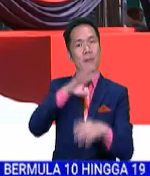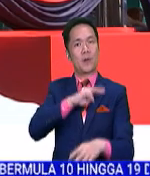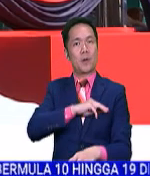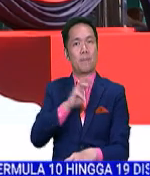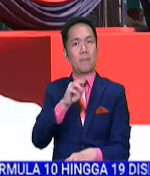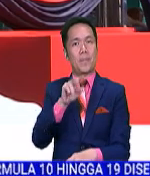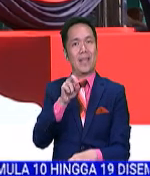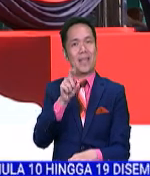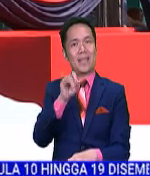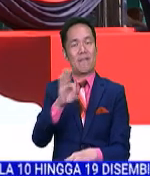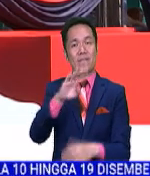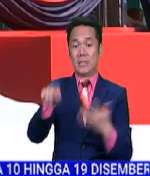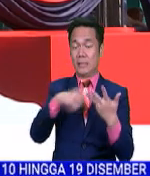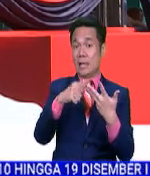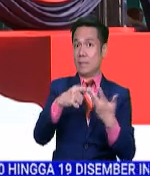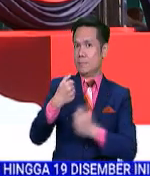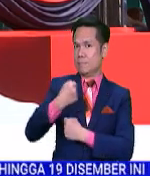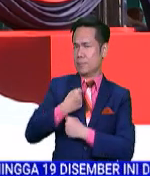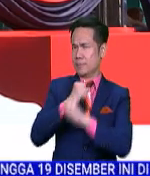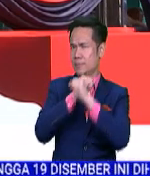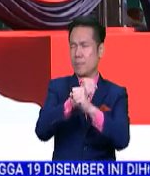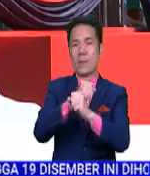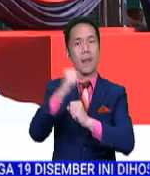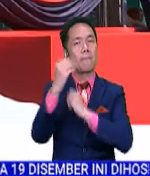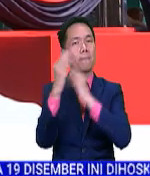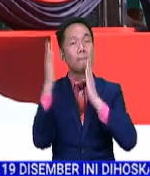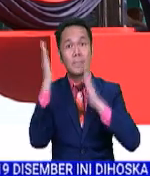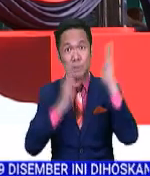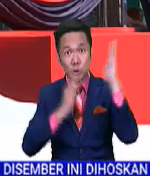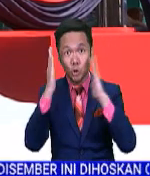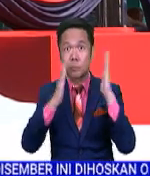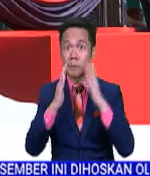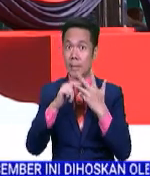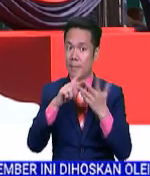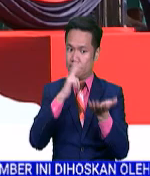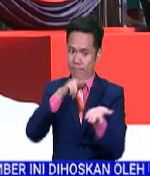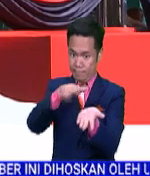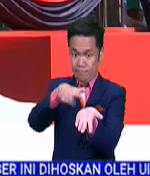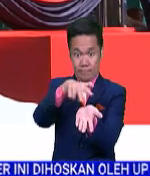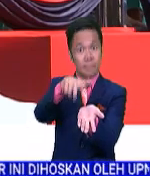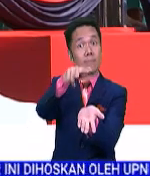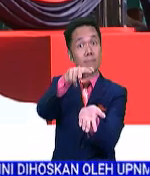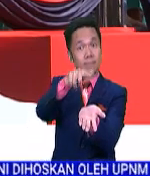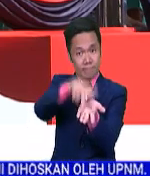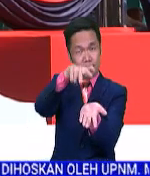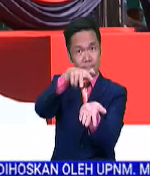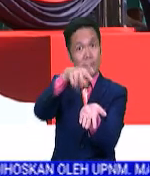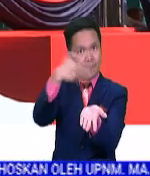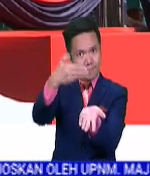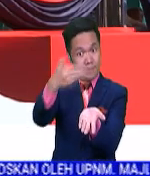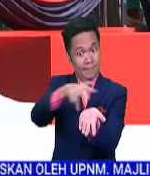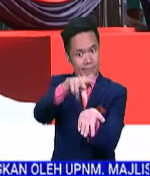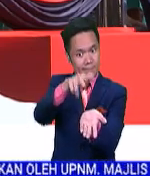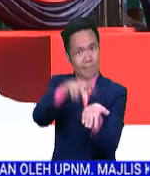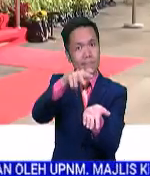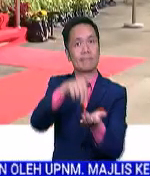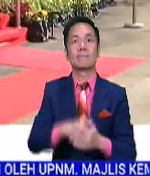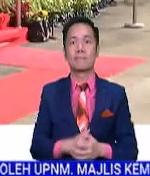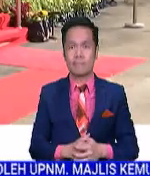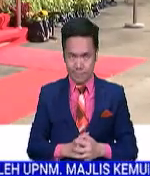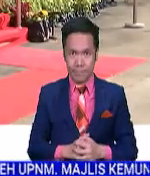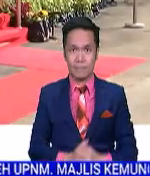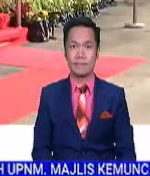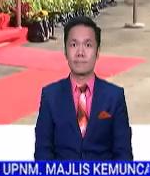dasar industri pertahanan dan keselamatan negara yang akan dimuktamadkan tidak lama lagi.